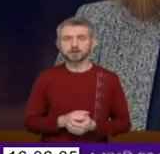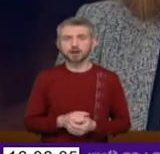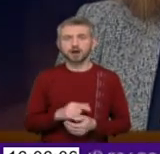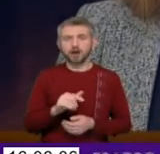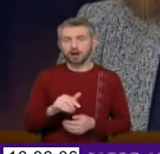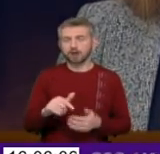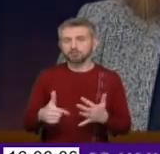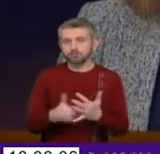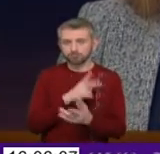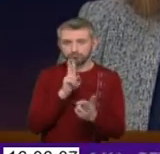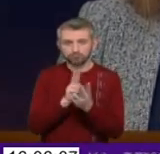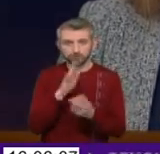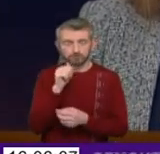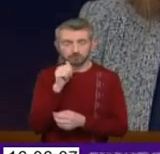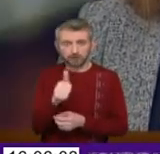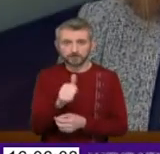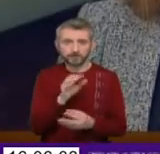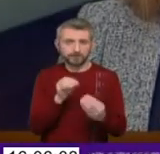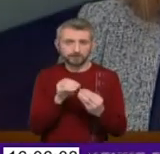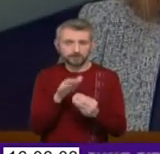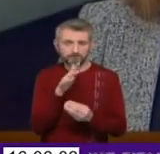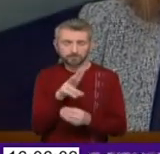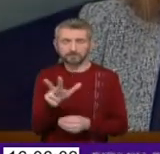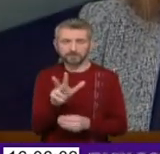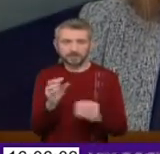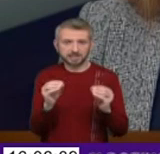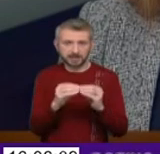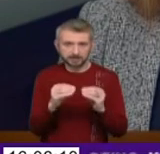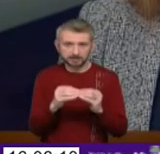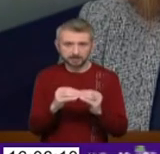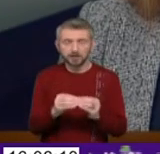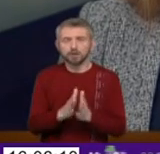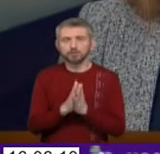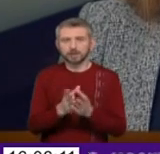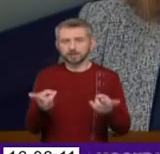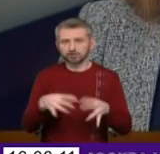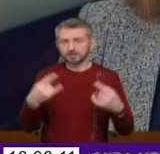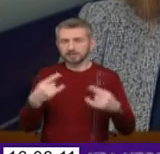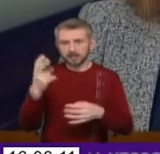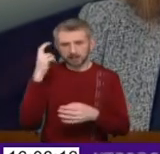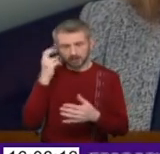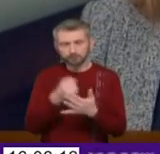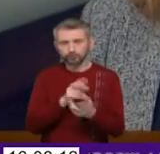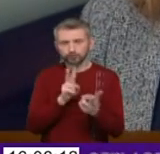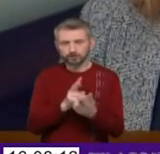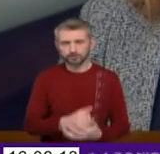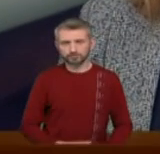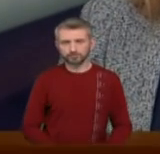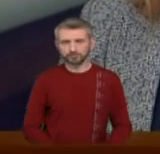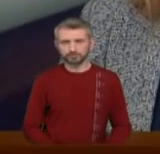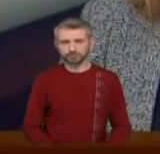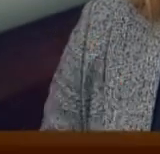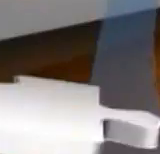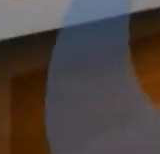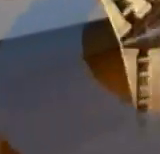знову ми з вами побачимося вже завтра, як завжди, о 15:10. Тож, будь ласка, залишайтеся на телеканалі «Київ» і до зустрічі.